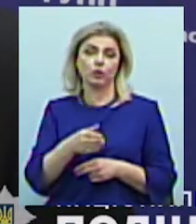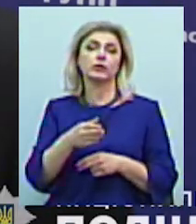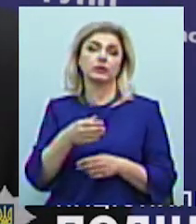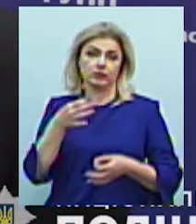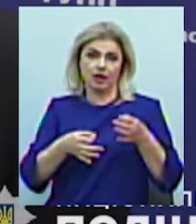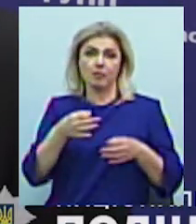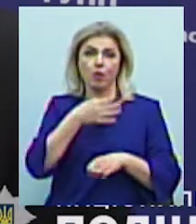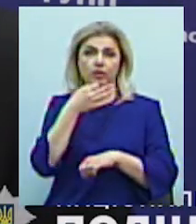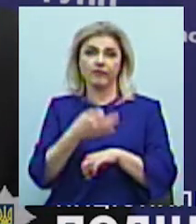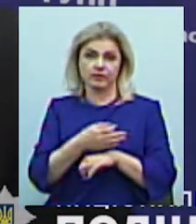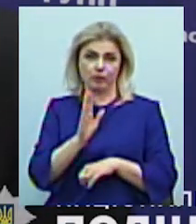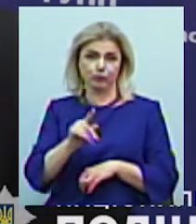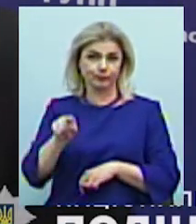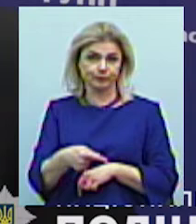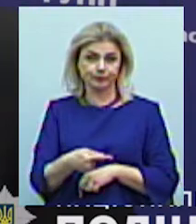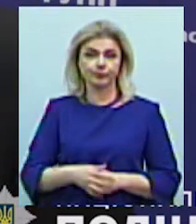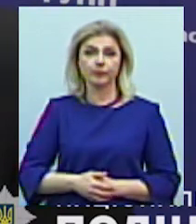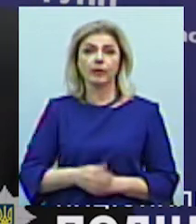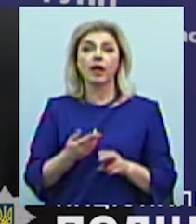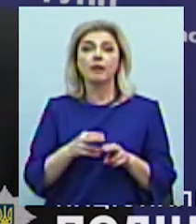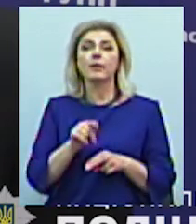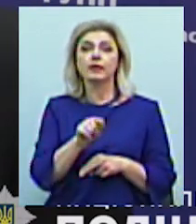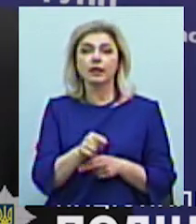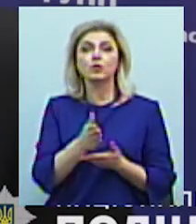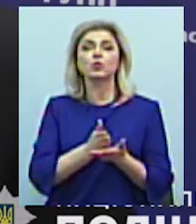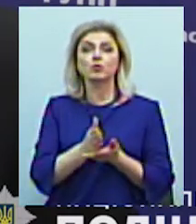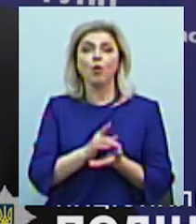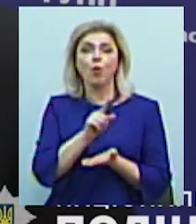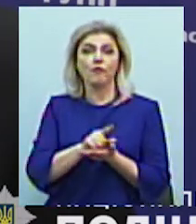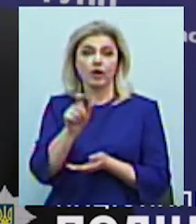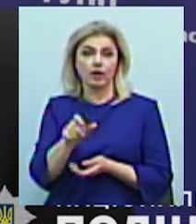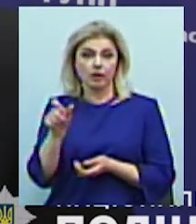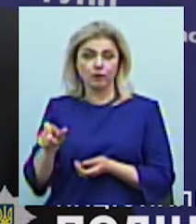кримінальної відповідальності. Саме ті службові особи,